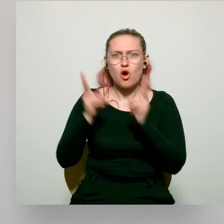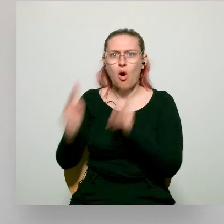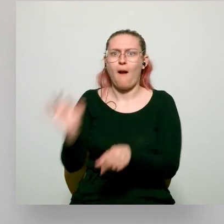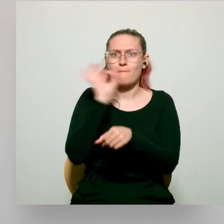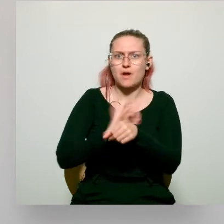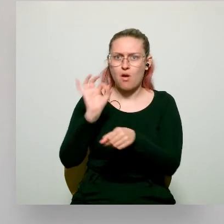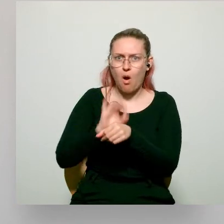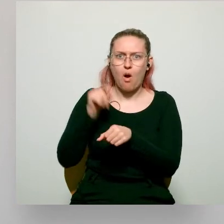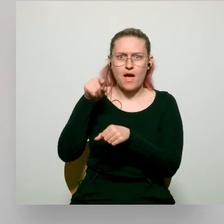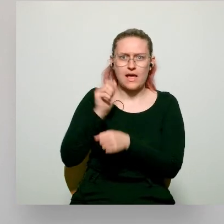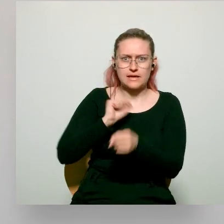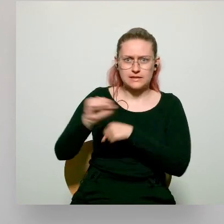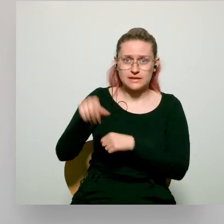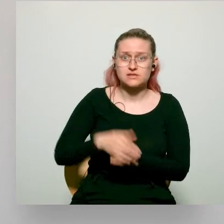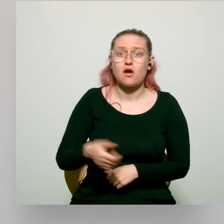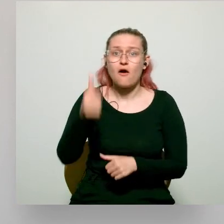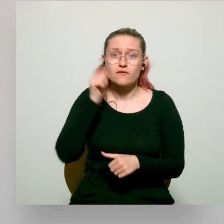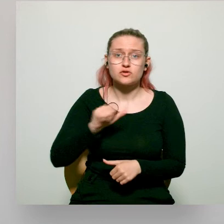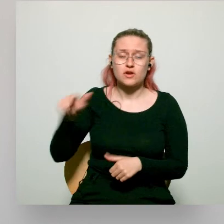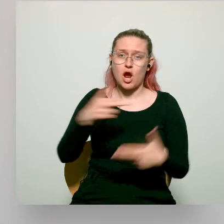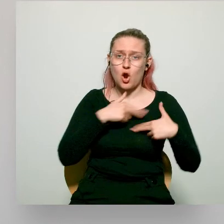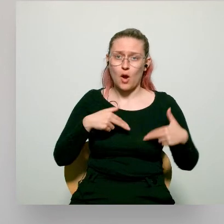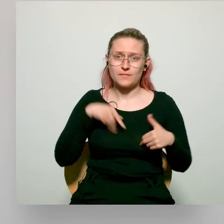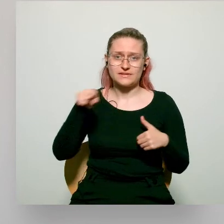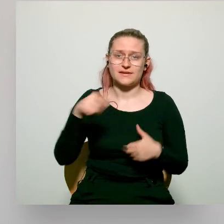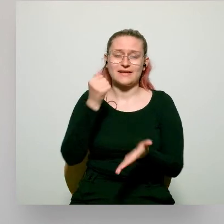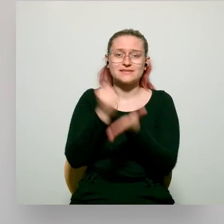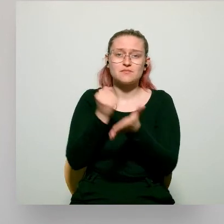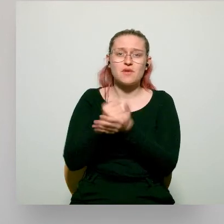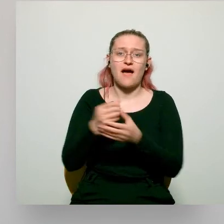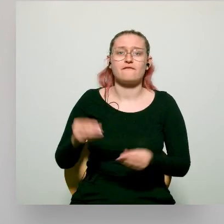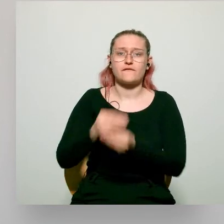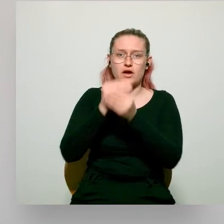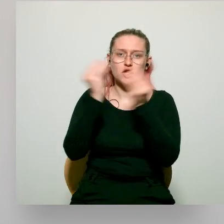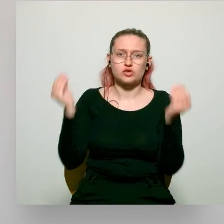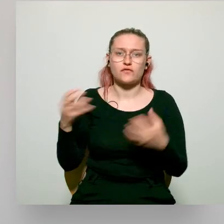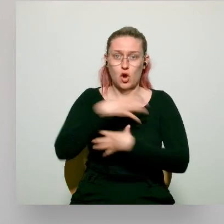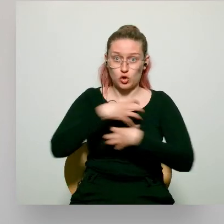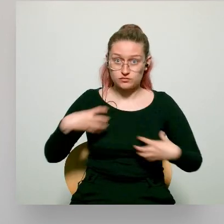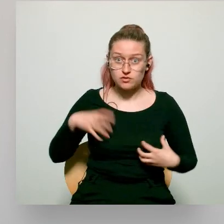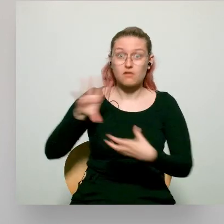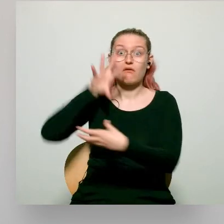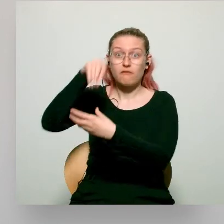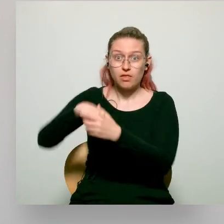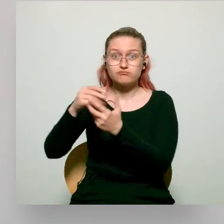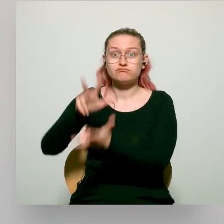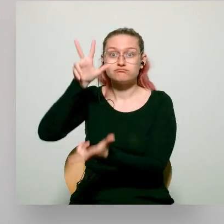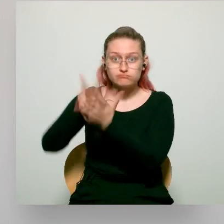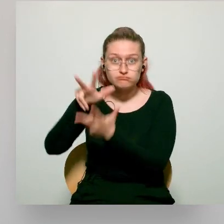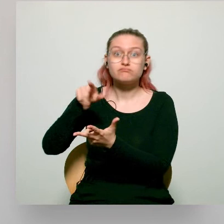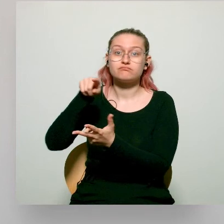Komisja do Spraw Rozwoju Gospodarczego przyjęła założenia tego planu przedłożone